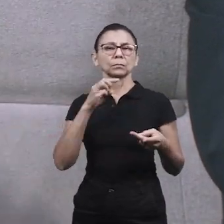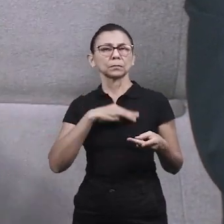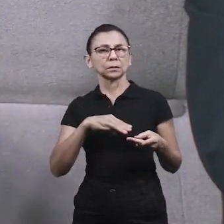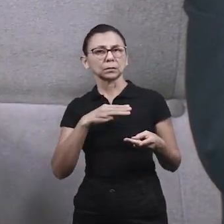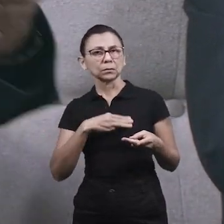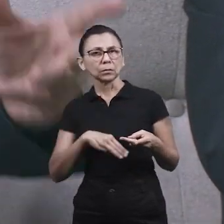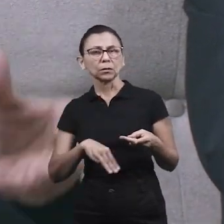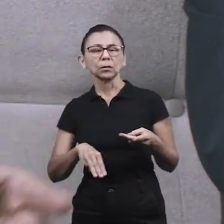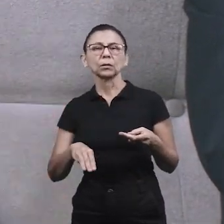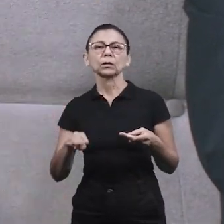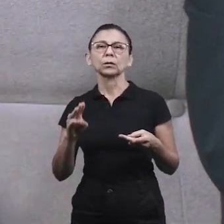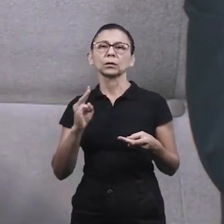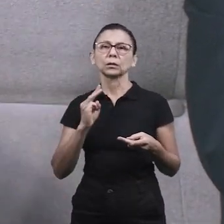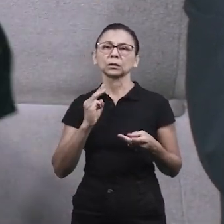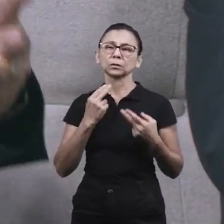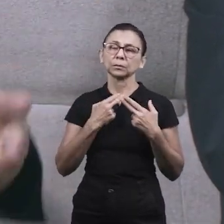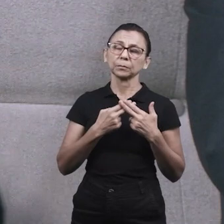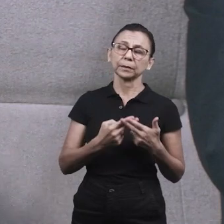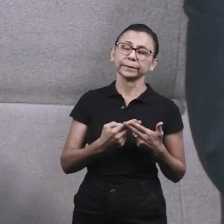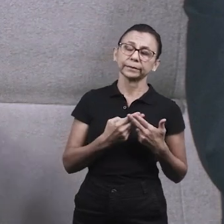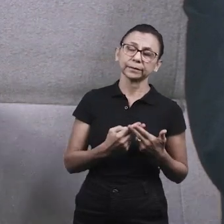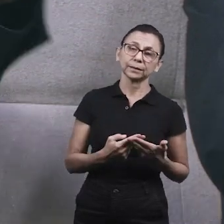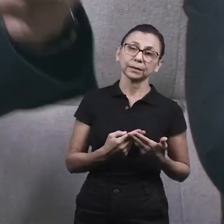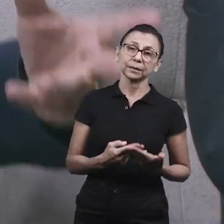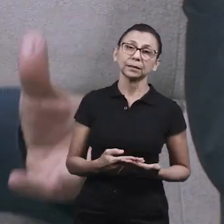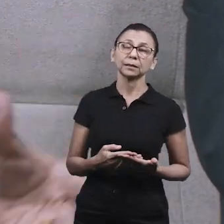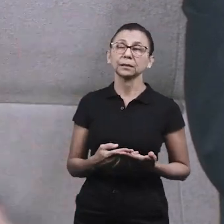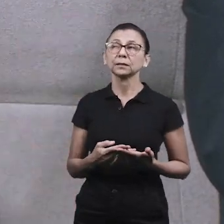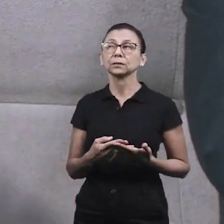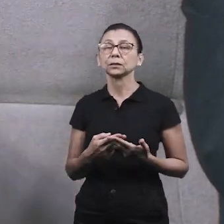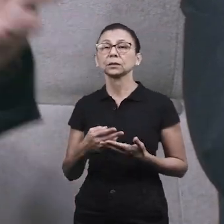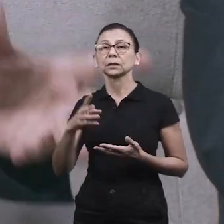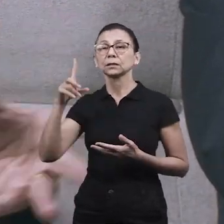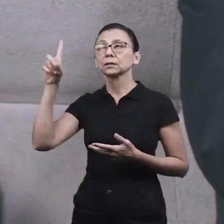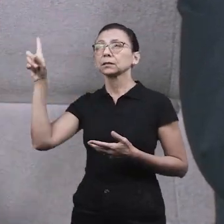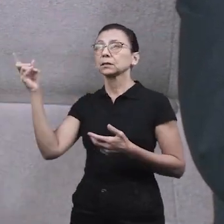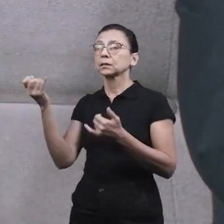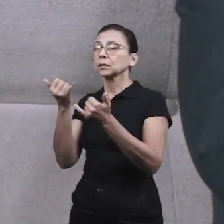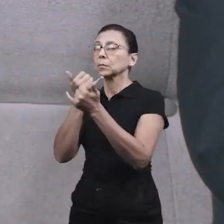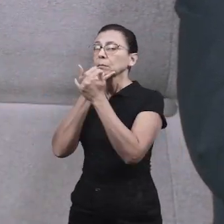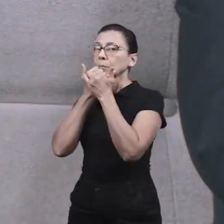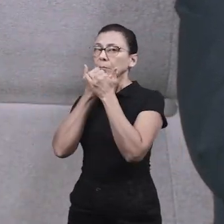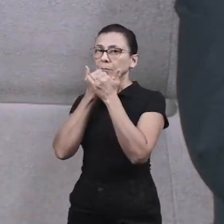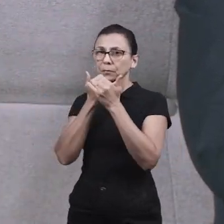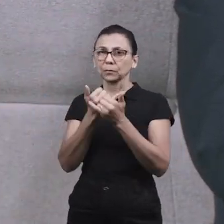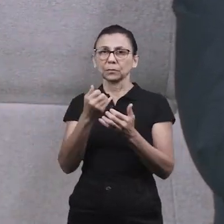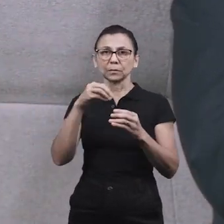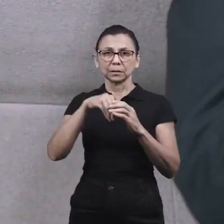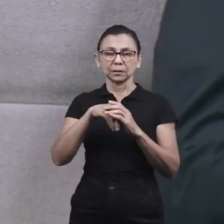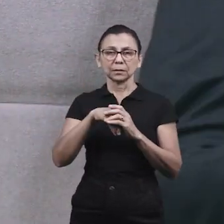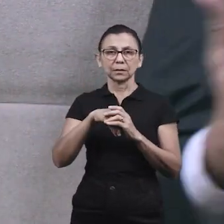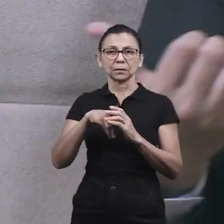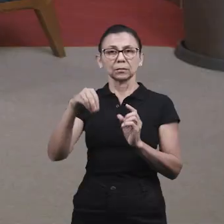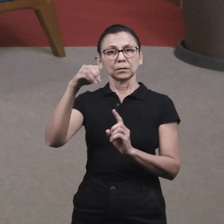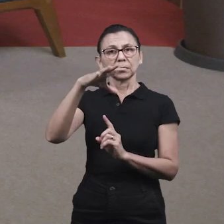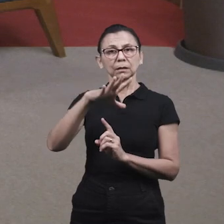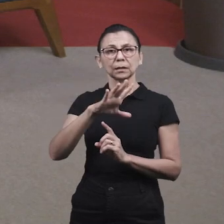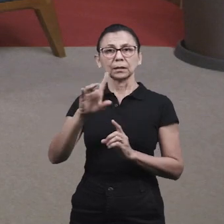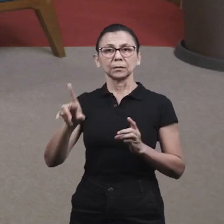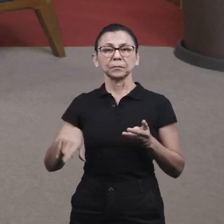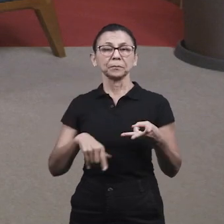salut. Cela se passe par la grâce. Tout ce qui se passe, l'amour, la miséricorde,